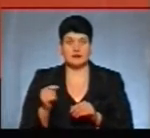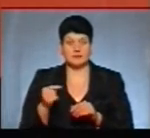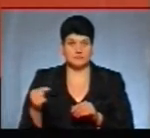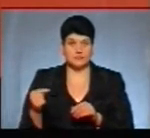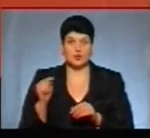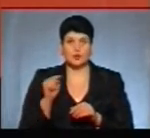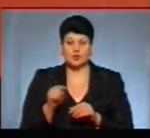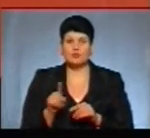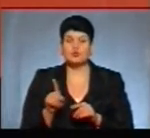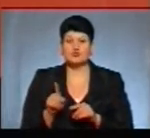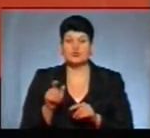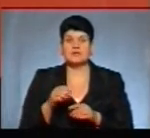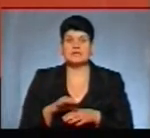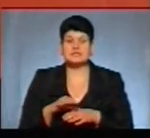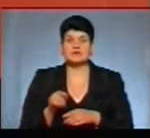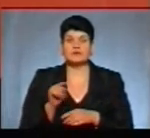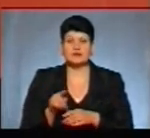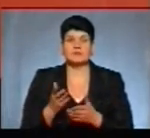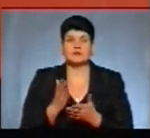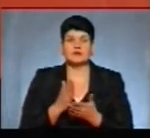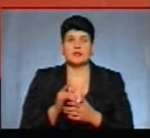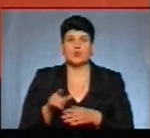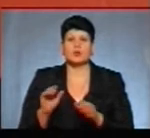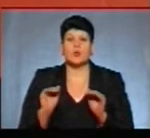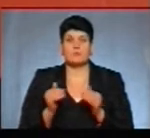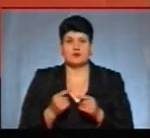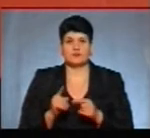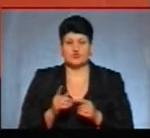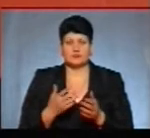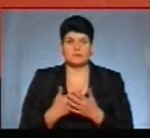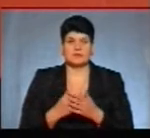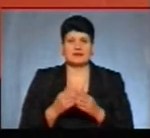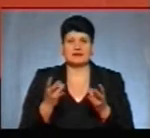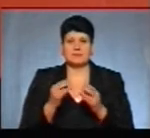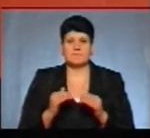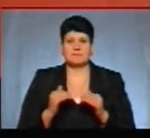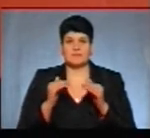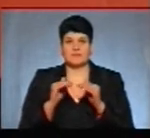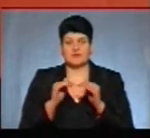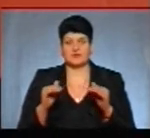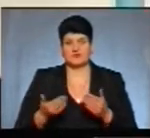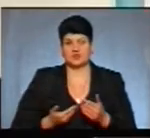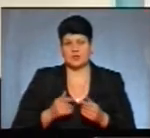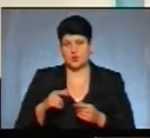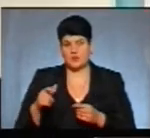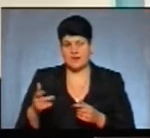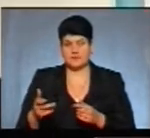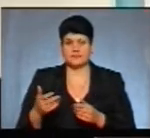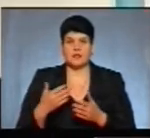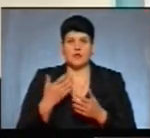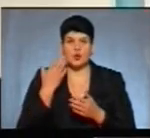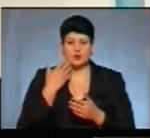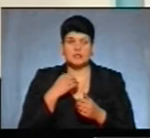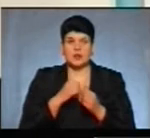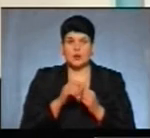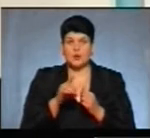відбувається там, коли люди обмежені в чомусь. Так? Треба піднімати рівень життя людей. Коли кожен,